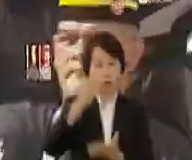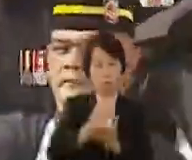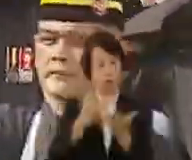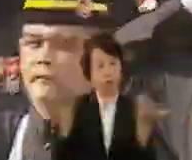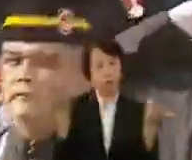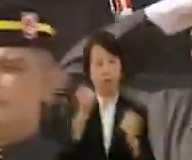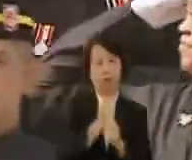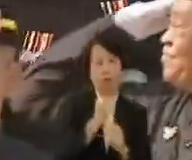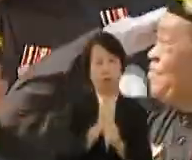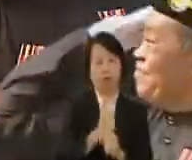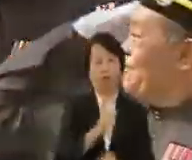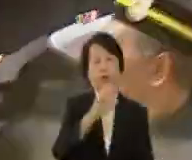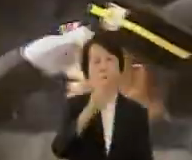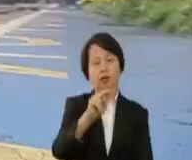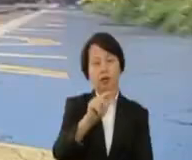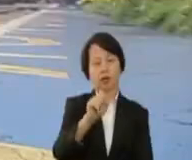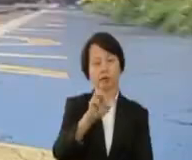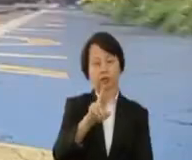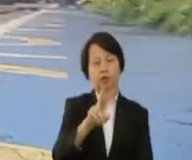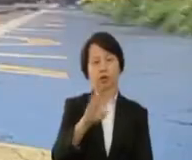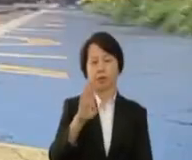bin Marhaban.